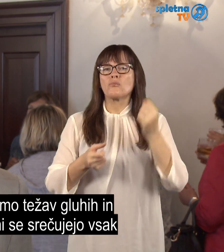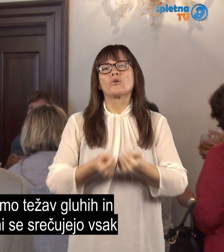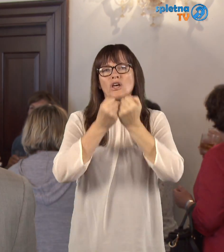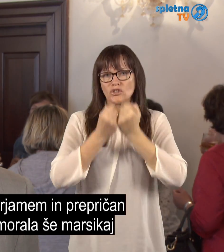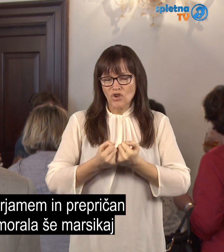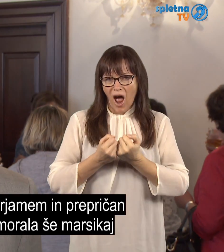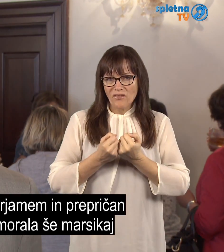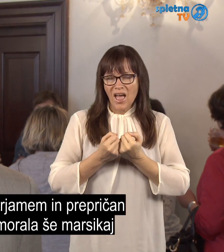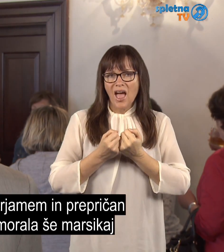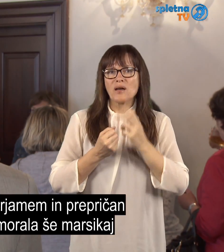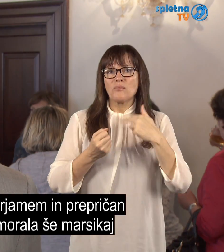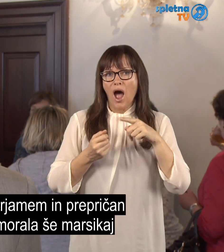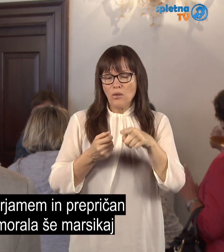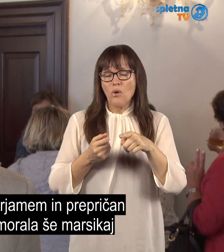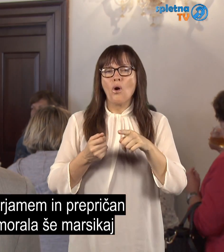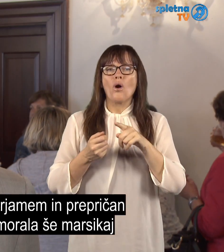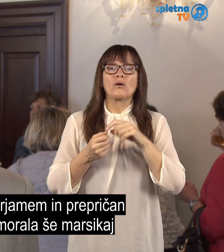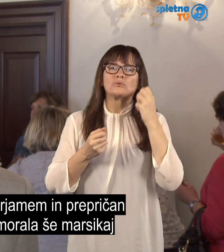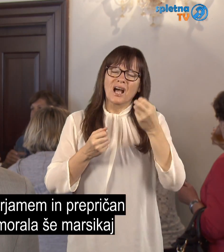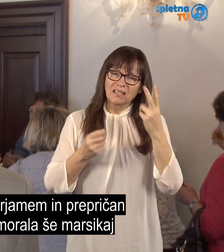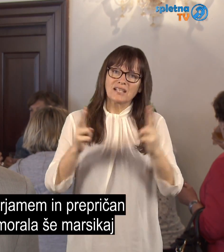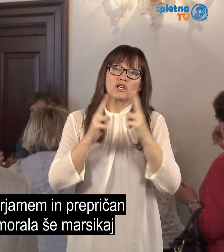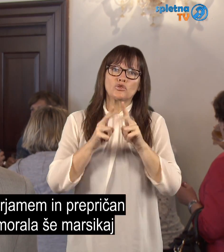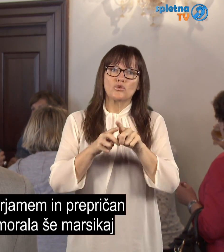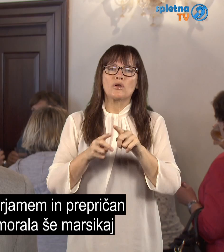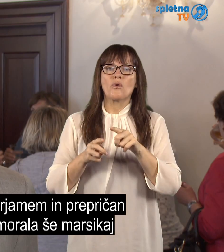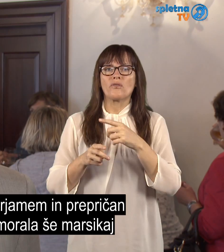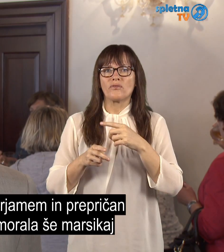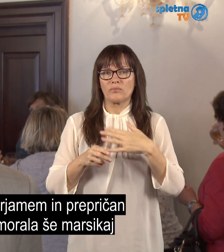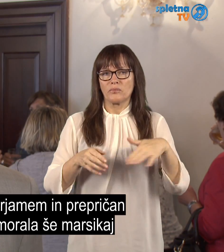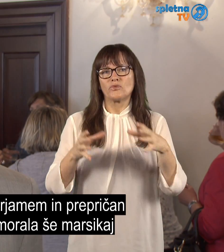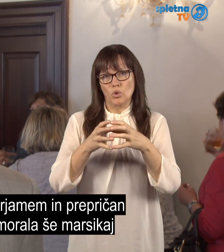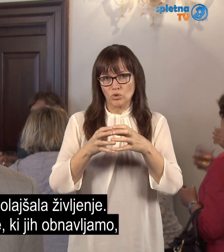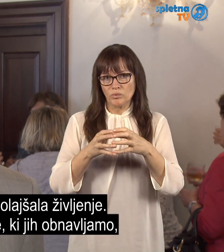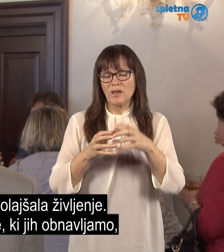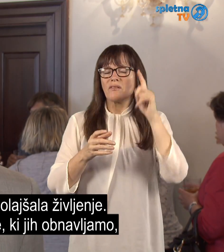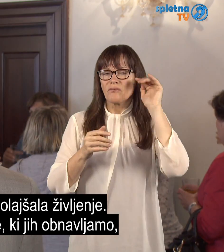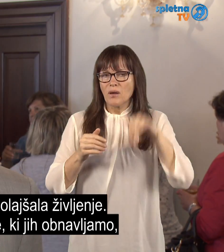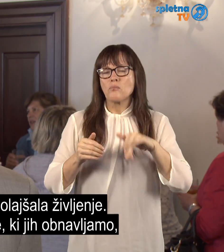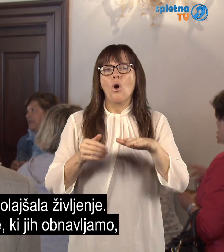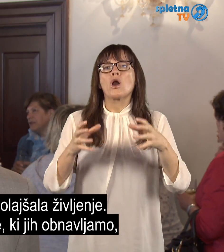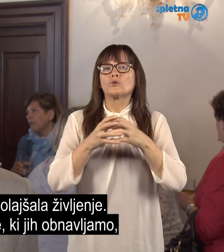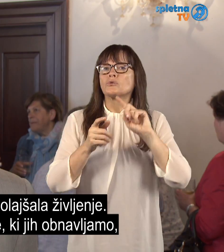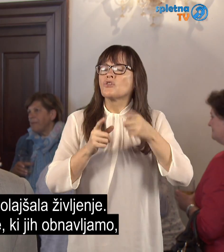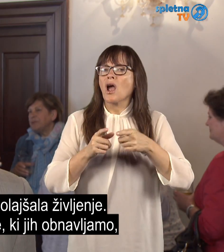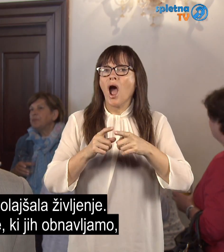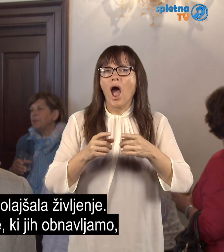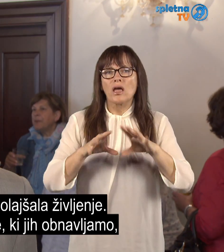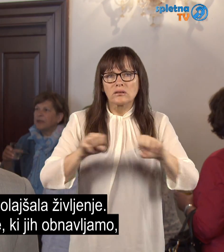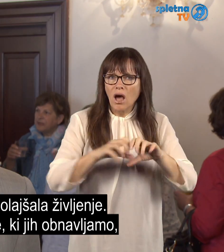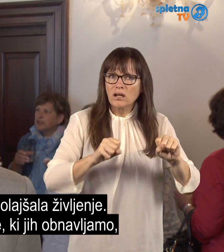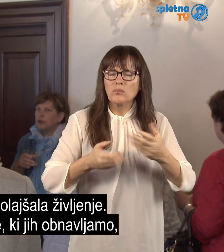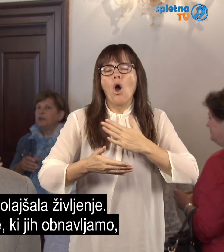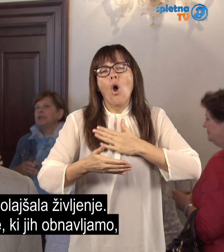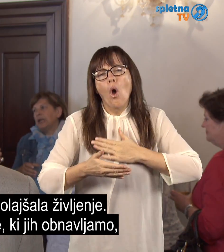srečujejo vsak dan v naši družbi. Verjamem in prepričan sem, da bi družba morala še marsikaj postoriti, da bi jim olajšala vsakodnevno